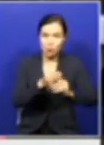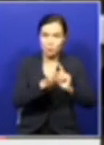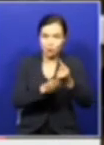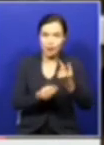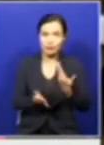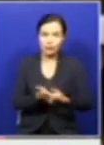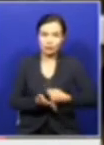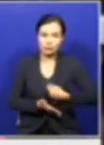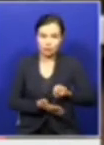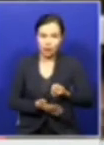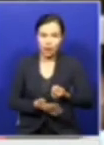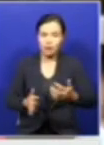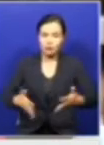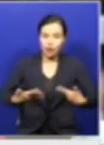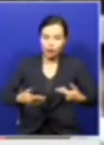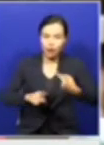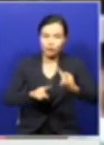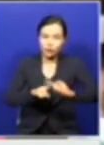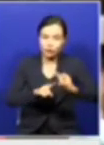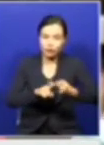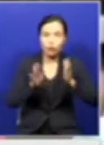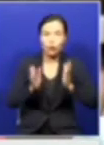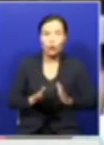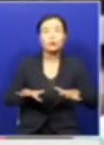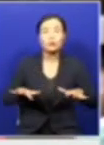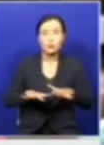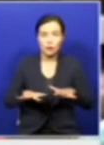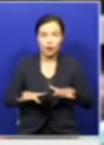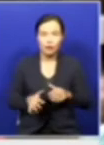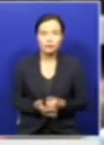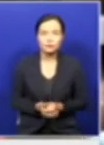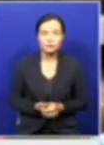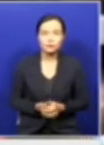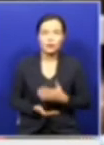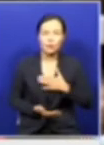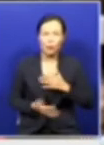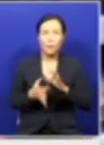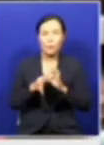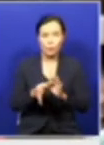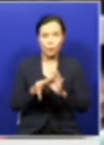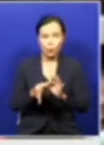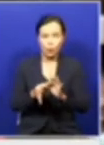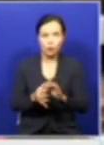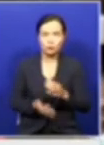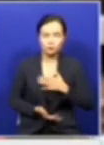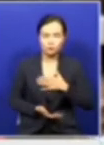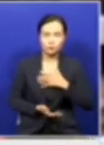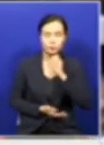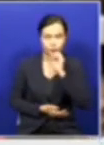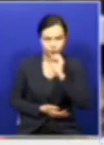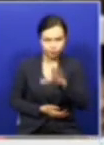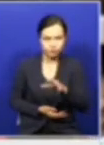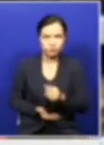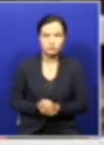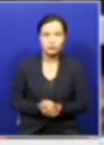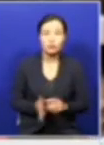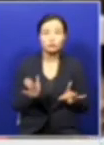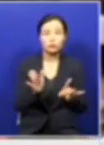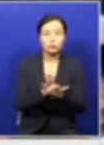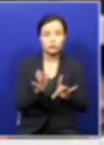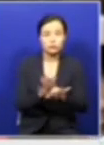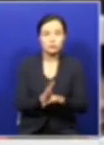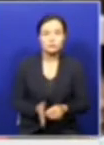าษีเงินได้บุคคลธรรมดานอกจากนั้นท่านประธานครับด้วยความกังวลที่ผมนำเรียนท่านประธานเป็นประการสุดท้าย